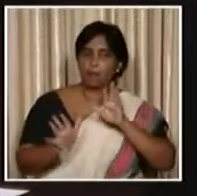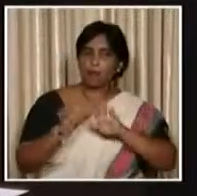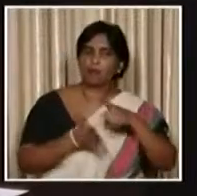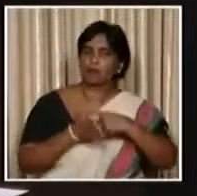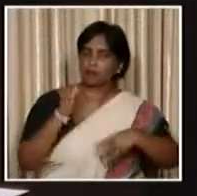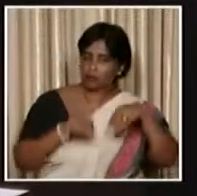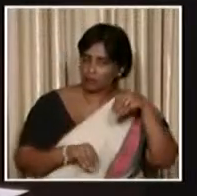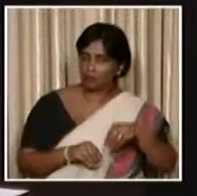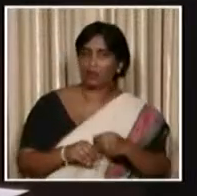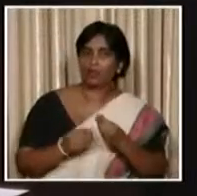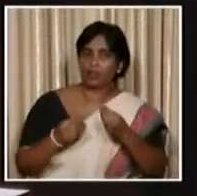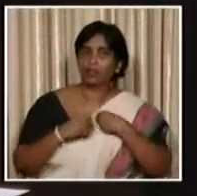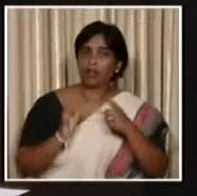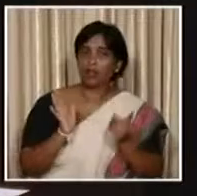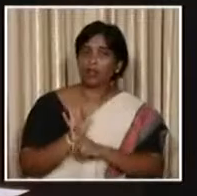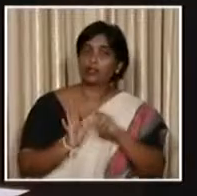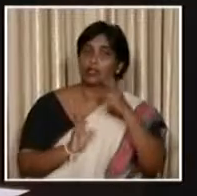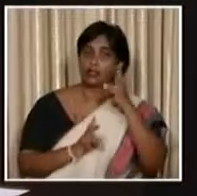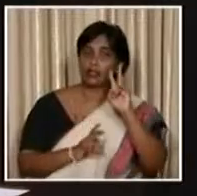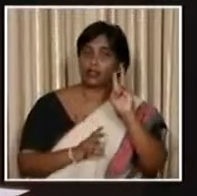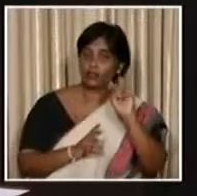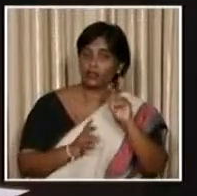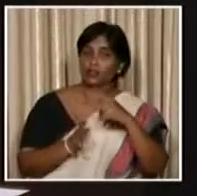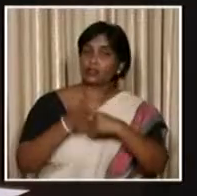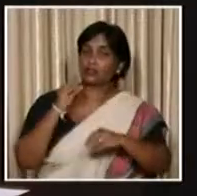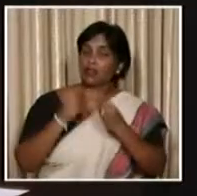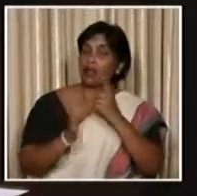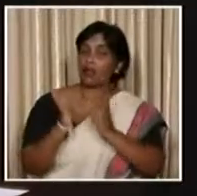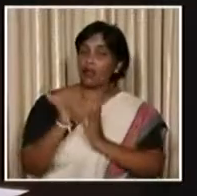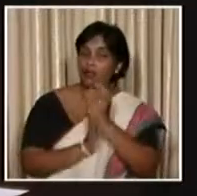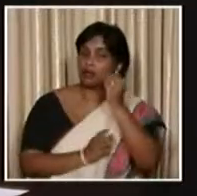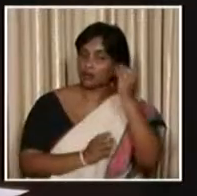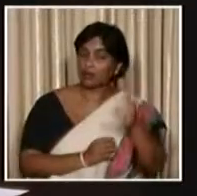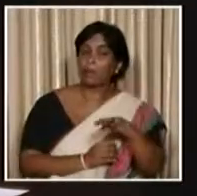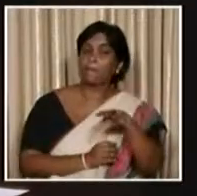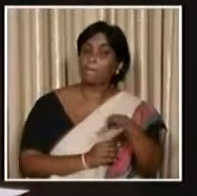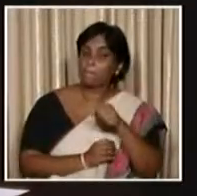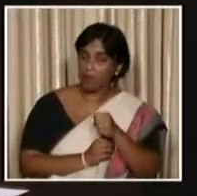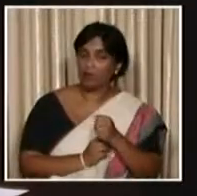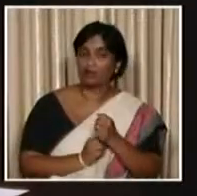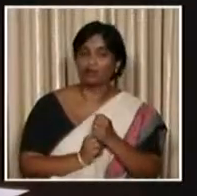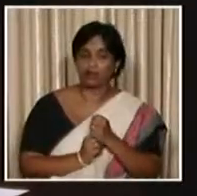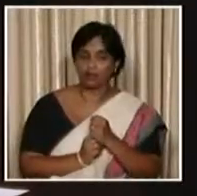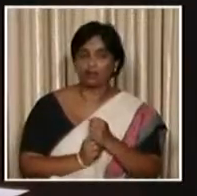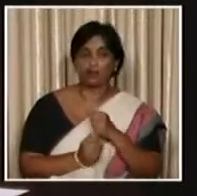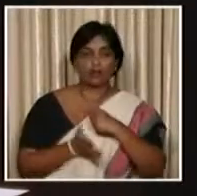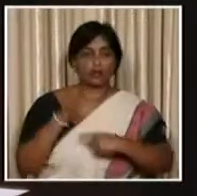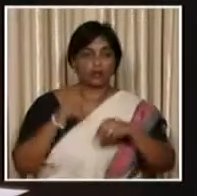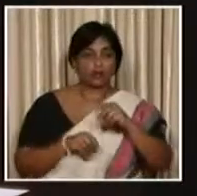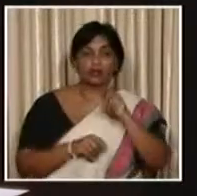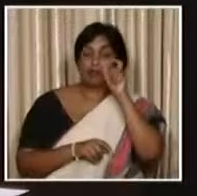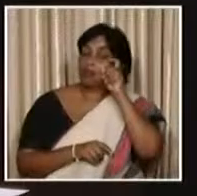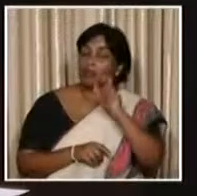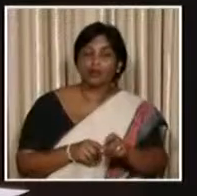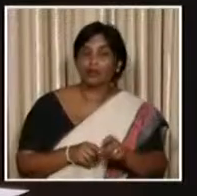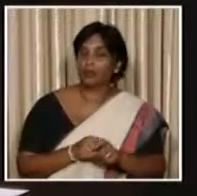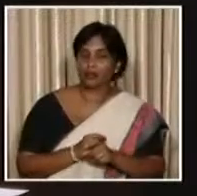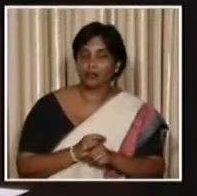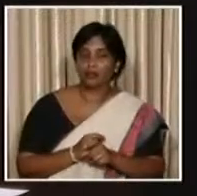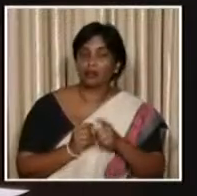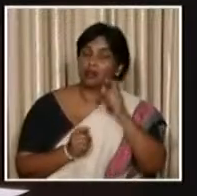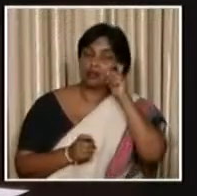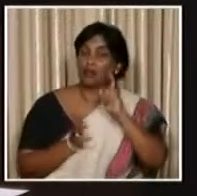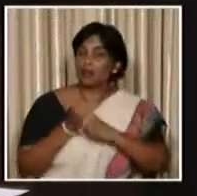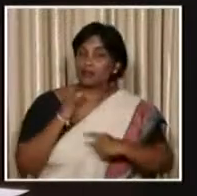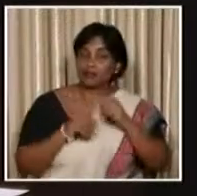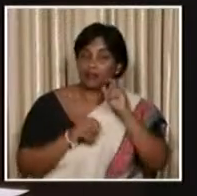මැතිවරණ. දෙන්න 120,000ට ජනවරම පාවිච්චි කරන්නයි තිය. ජනවරම උරගා බලන්න. උරගා